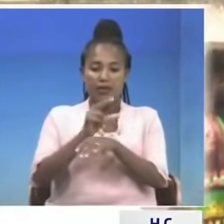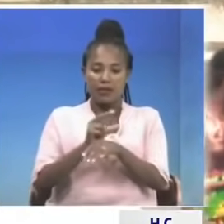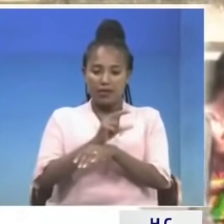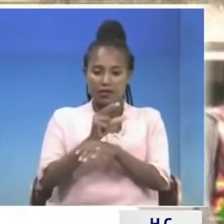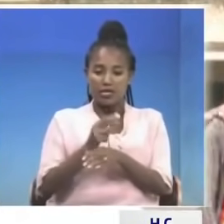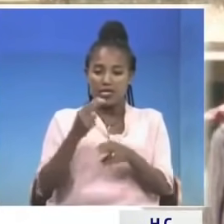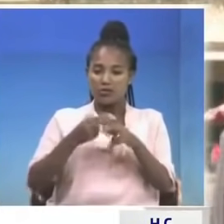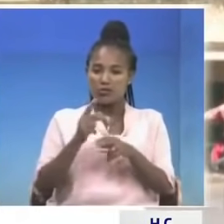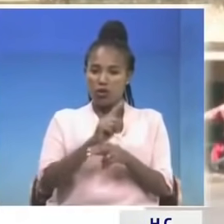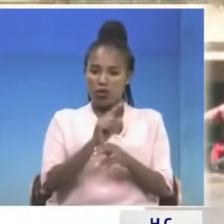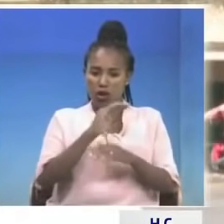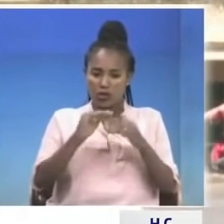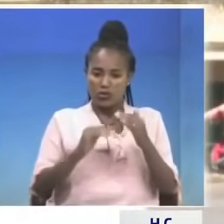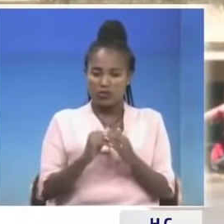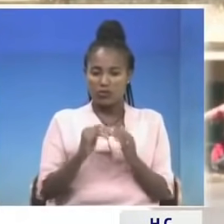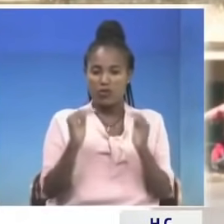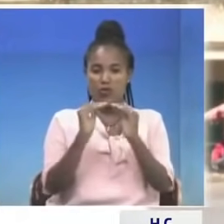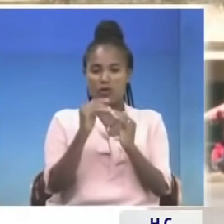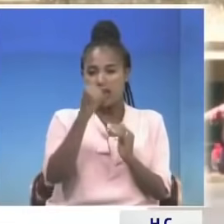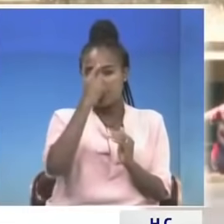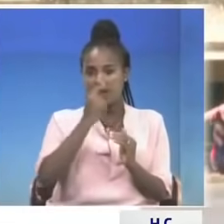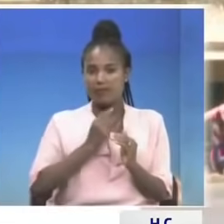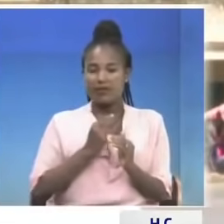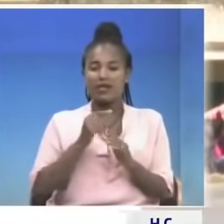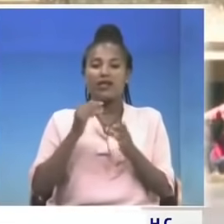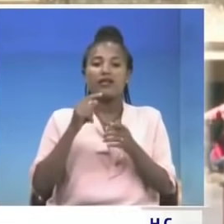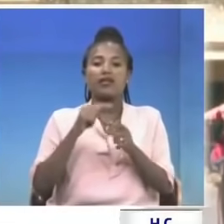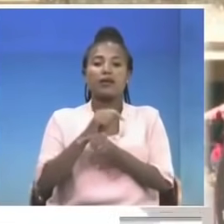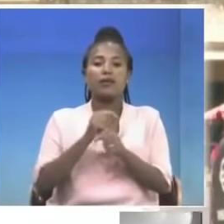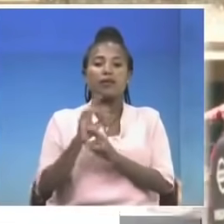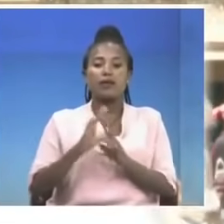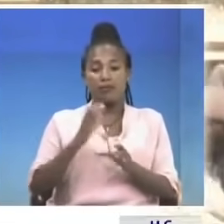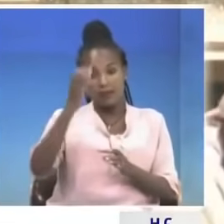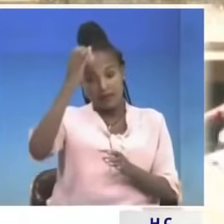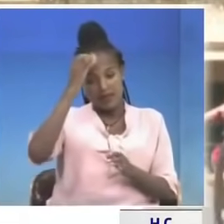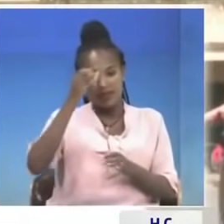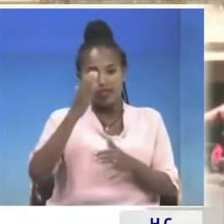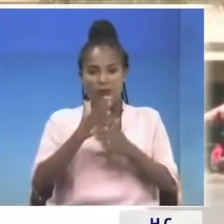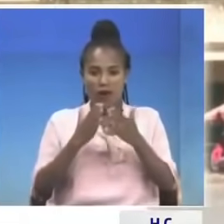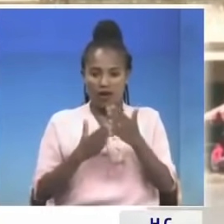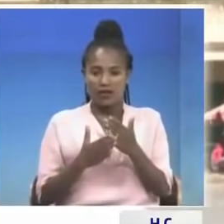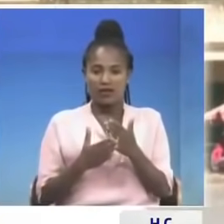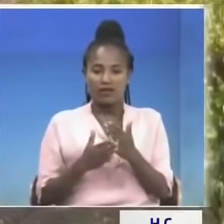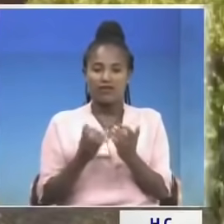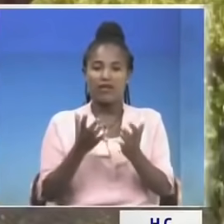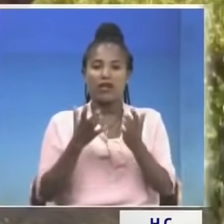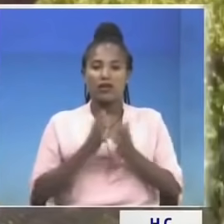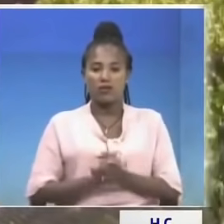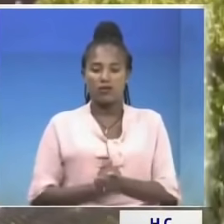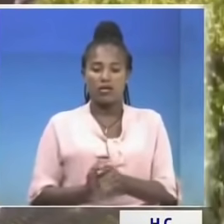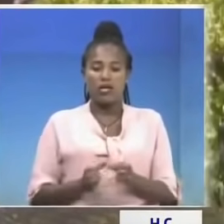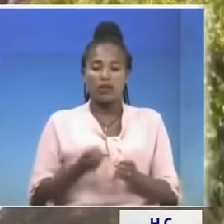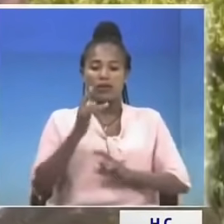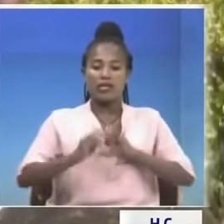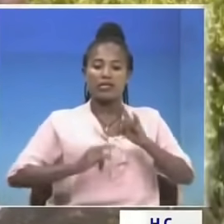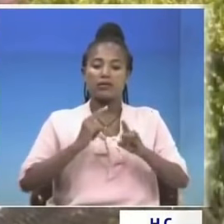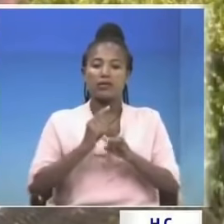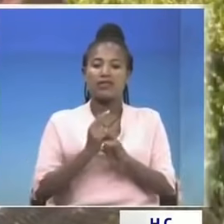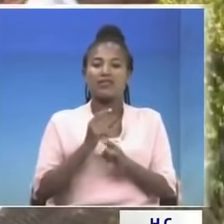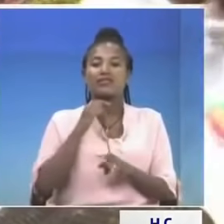ለስሙ ሳይሆን ሁላችን ማምነበት አፕላይ የምናደርግበት ህገ መንግስት እንዲያዋቅር እፈልጋለሁ። ለበርካታ ዘመናት